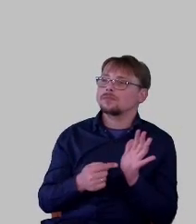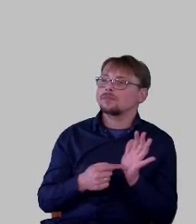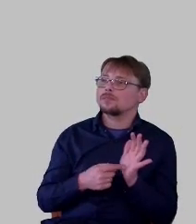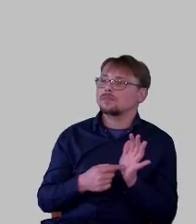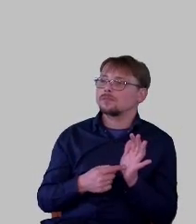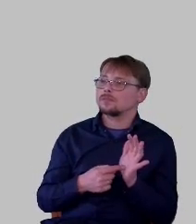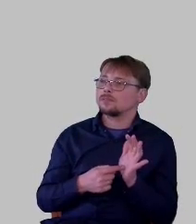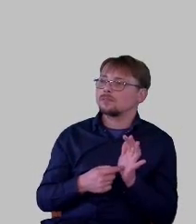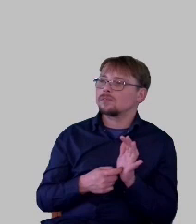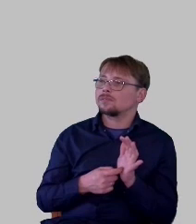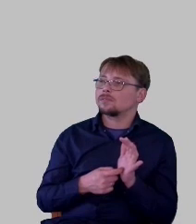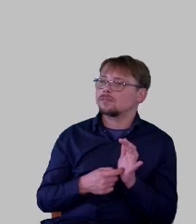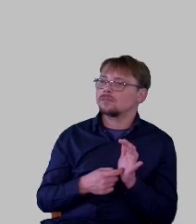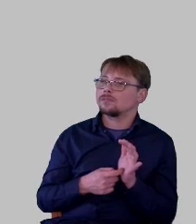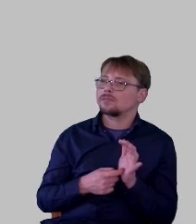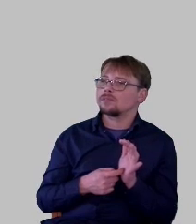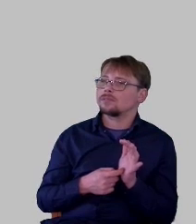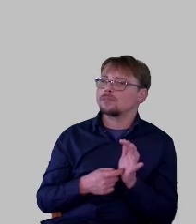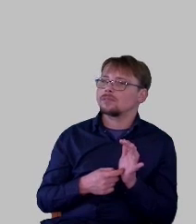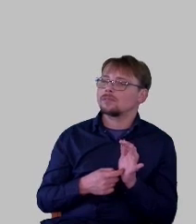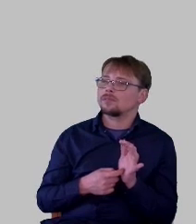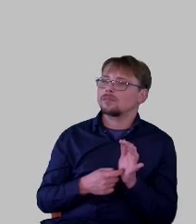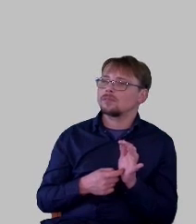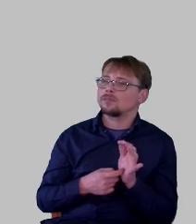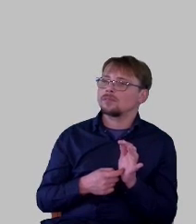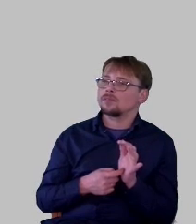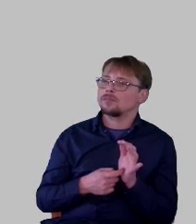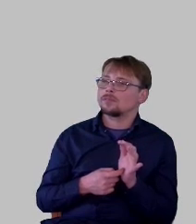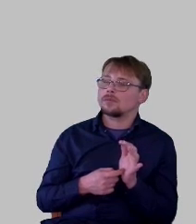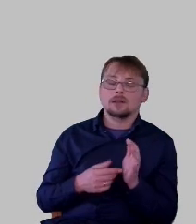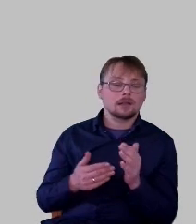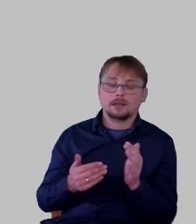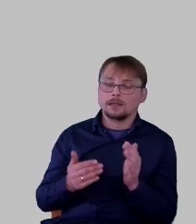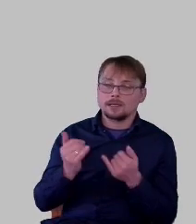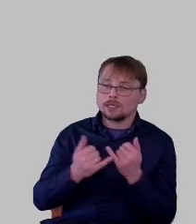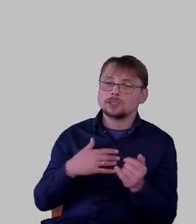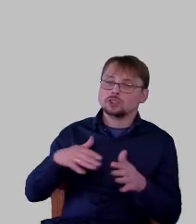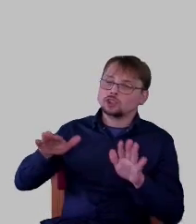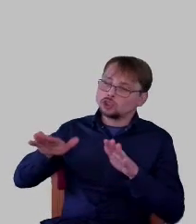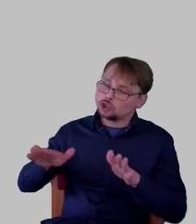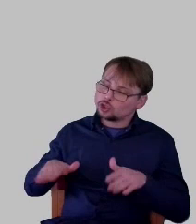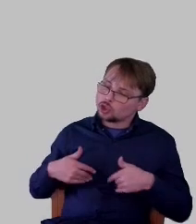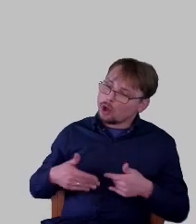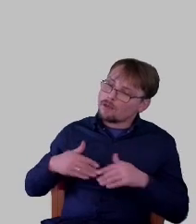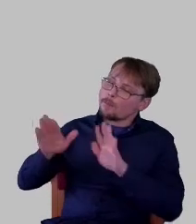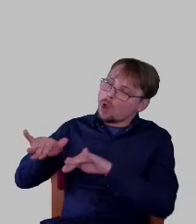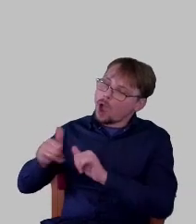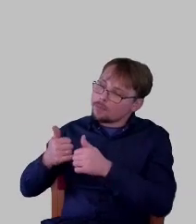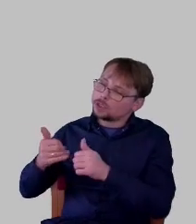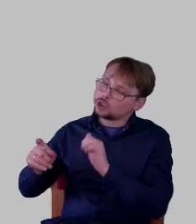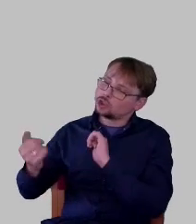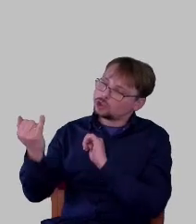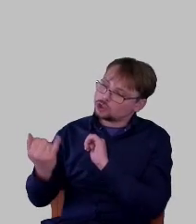nie wymaga, aby te zajęcia były organizowane w domu z uwagi na swój stan zdrowia, powinien być w tej szkole i jest możliwość,